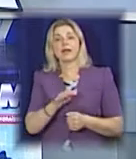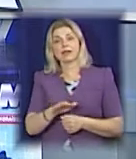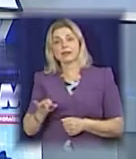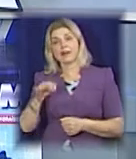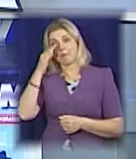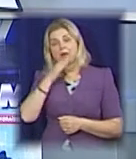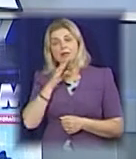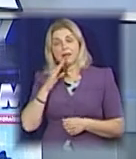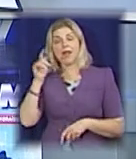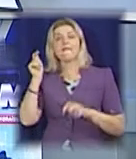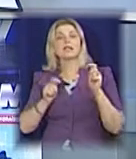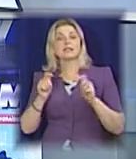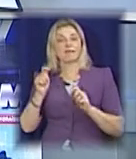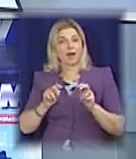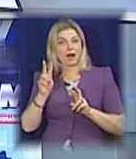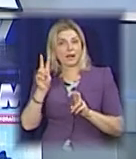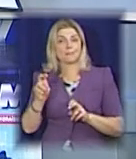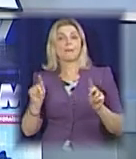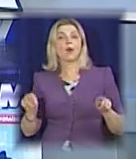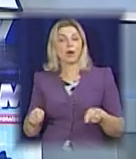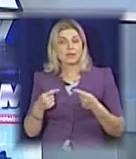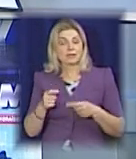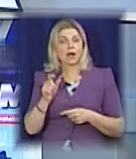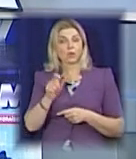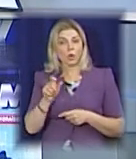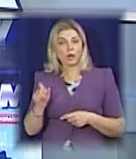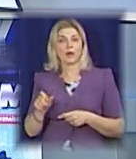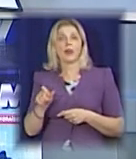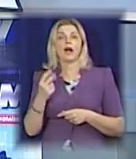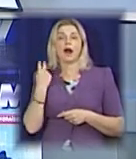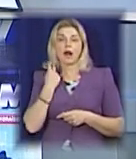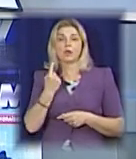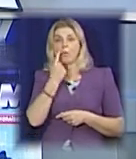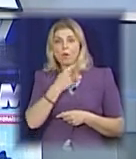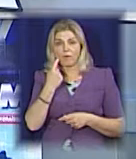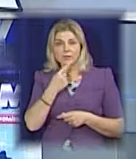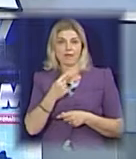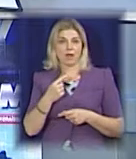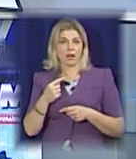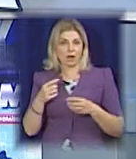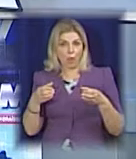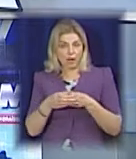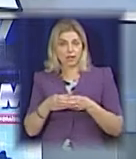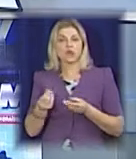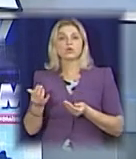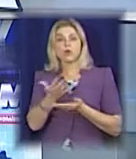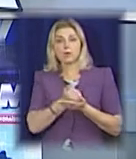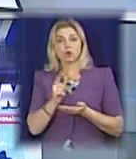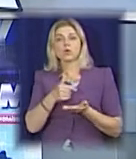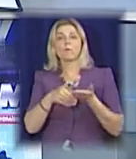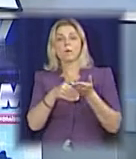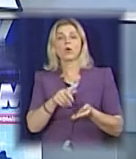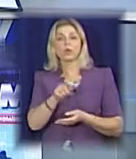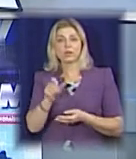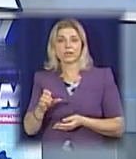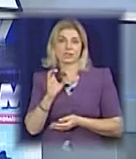– фестиваль «Маскот Хендс». Організатори – учасник англомовного табору «Маскот» збирали кошти, аби допомогти людям